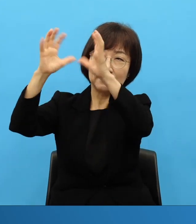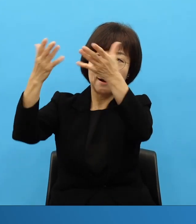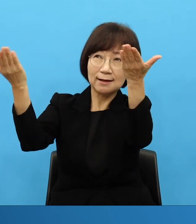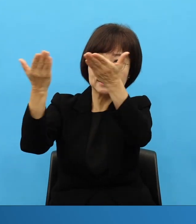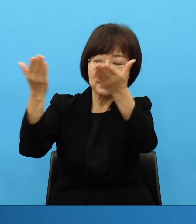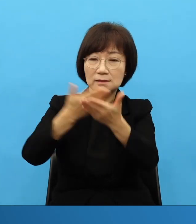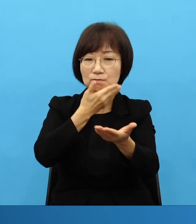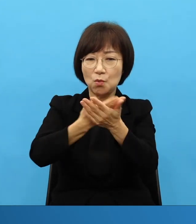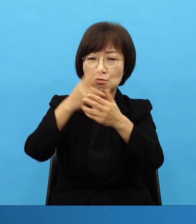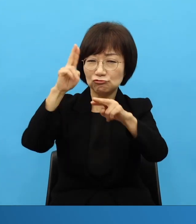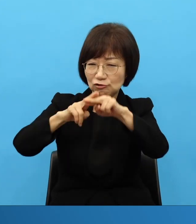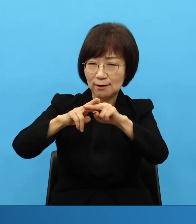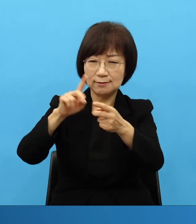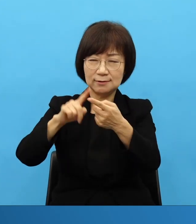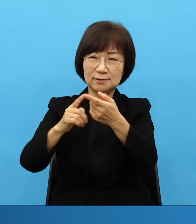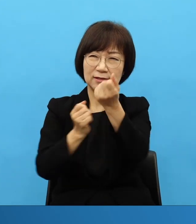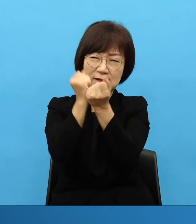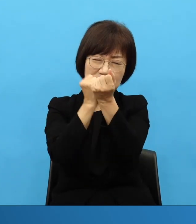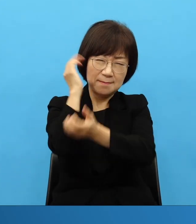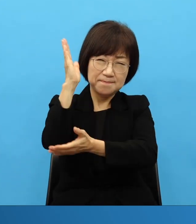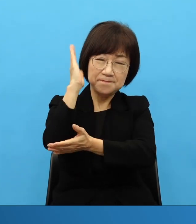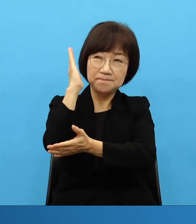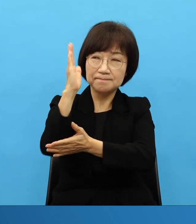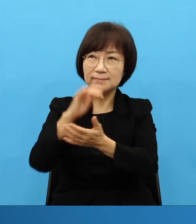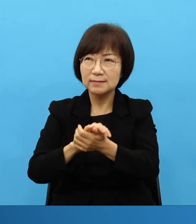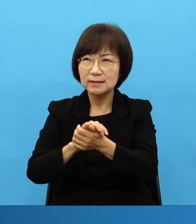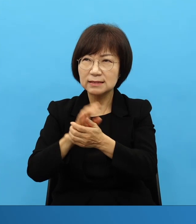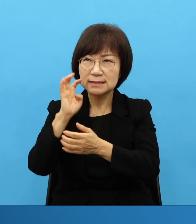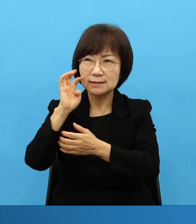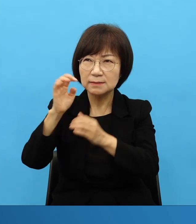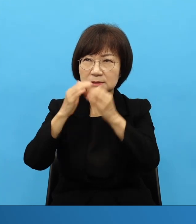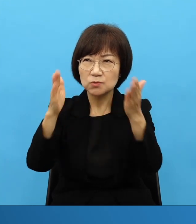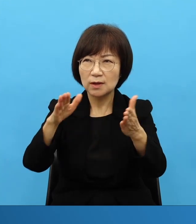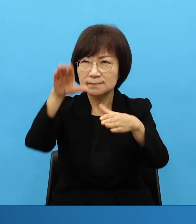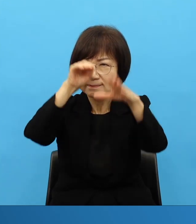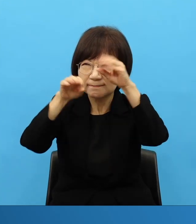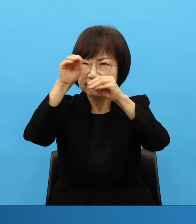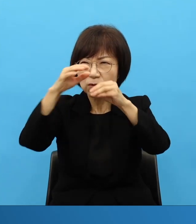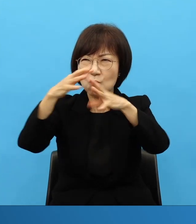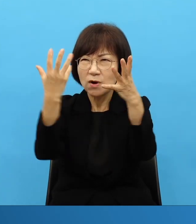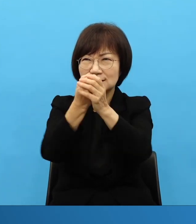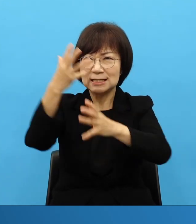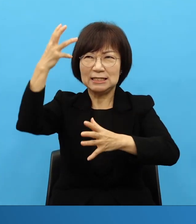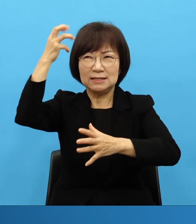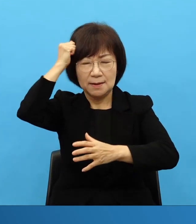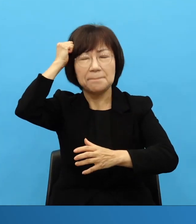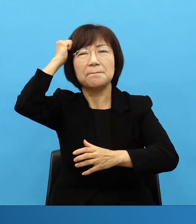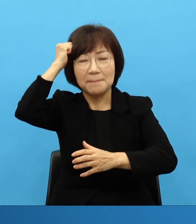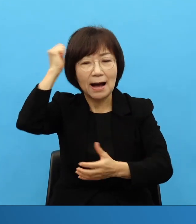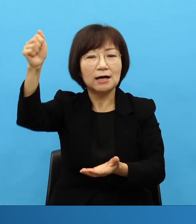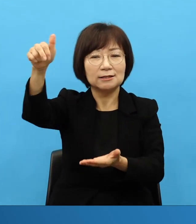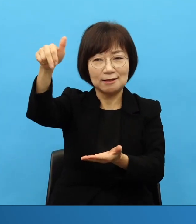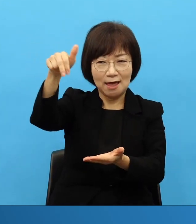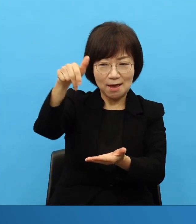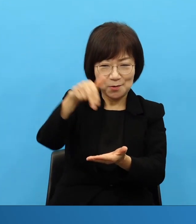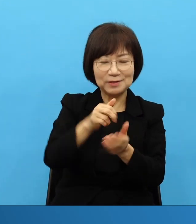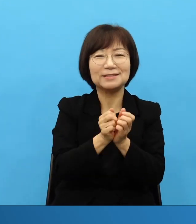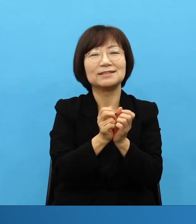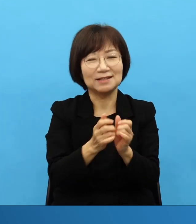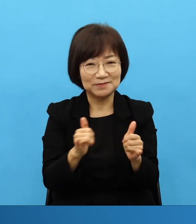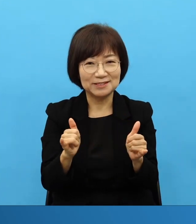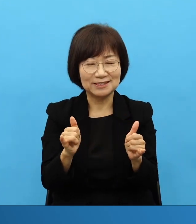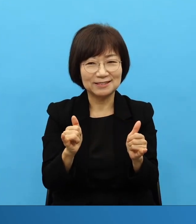언약 확실히 붙잡고 내려온 거예요. After the 40 days, holding on to the things pertaining to the kingdom of God and the power of the throne, they came down with that faith.